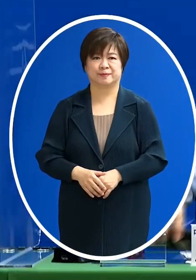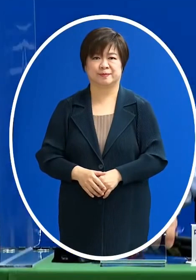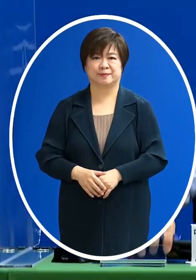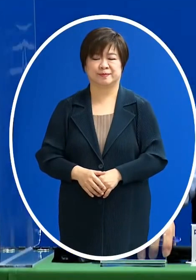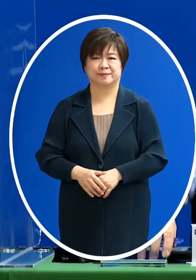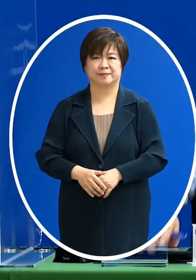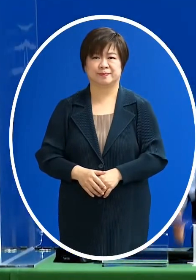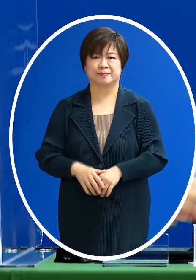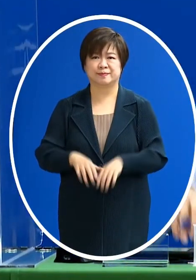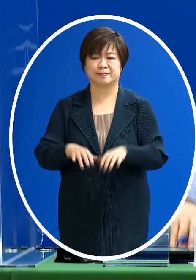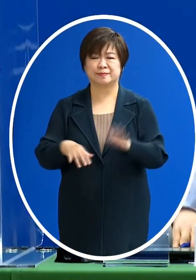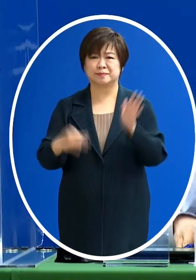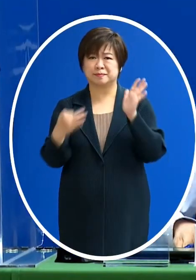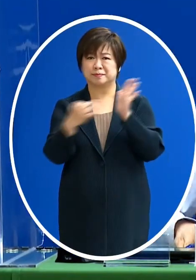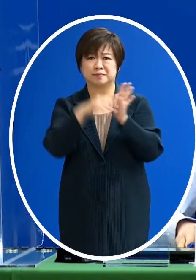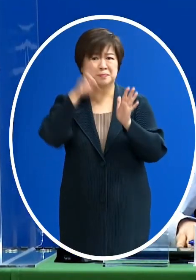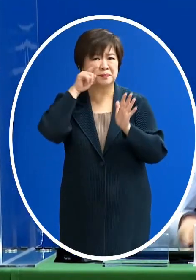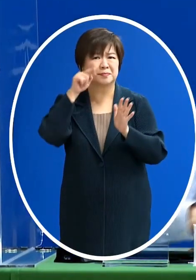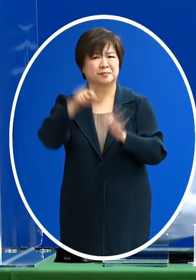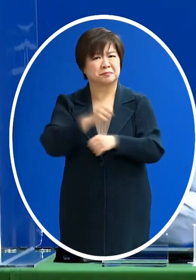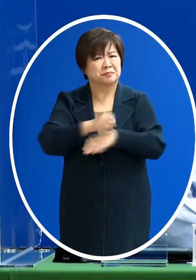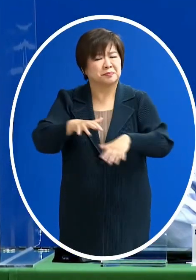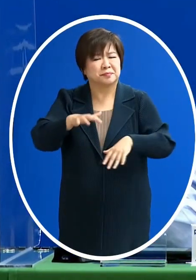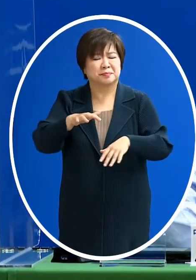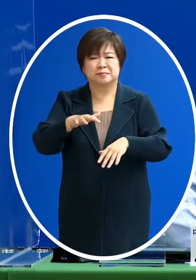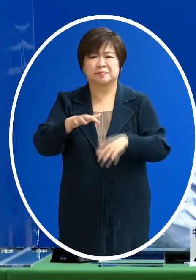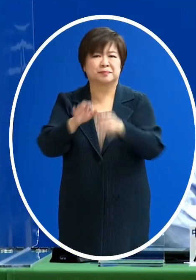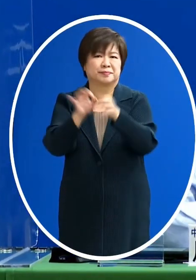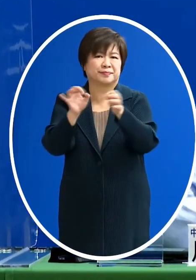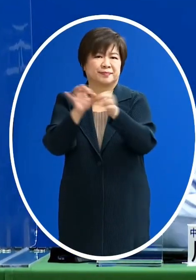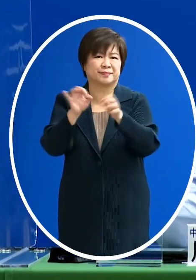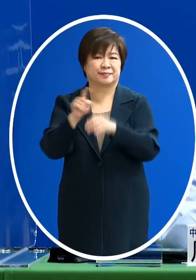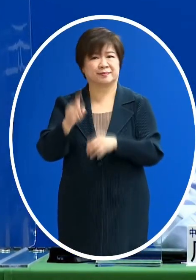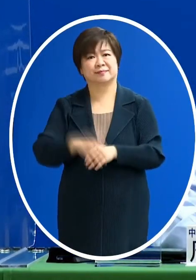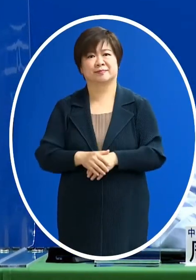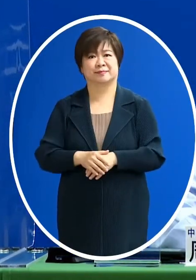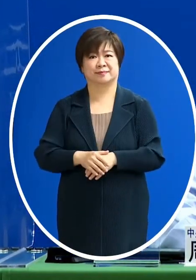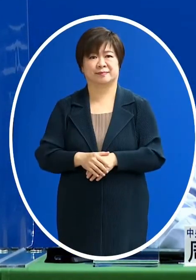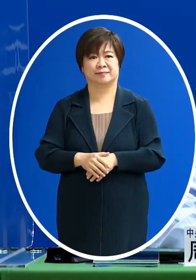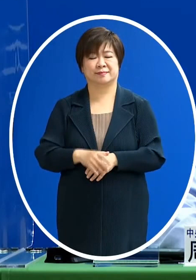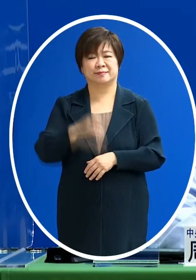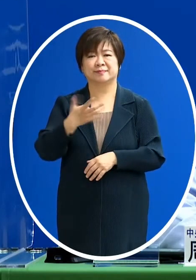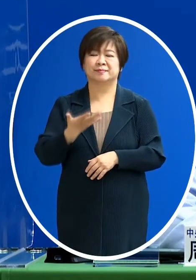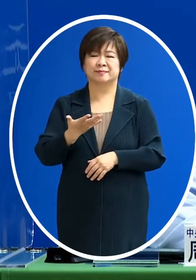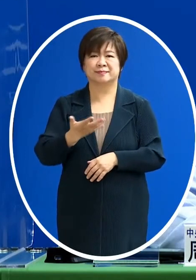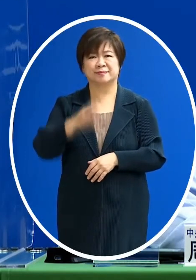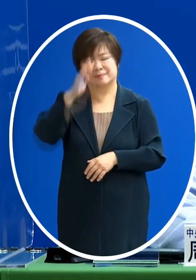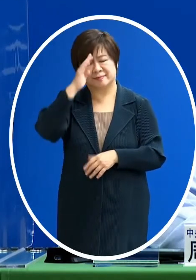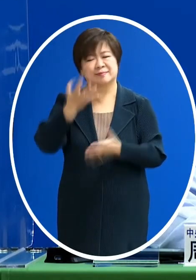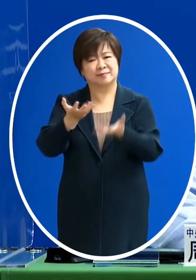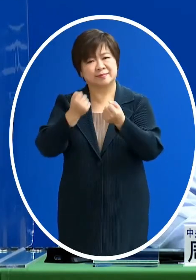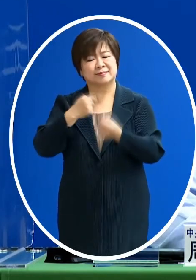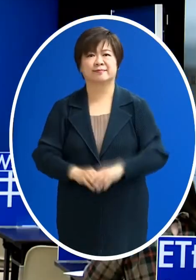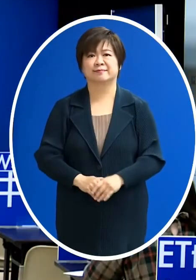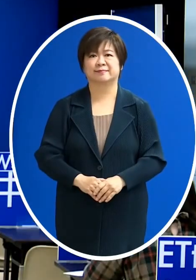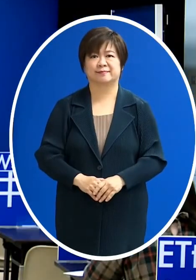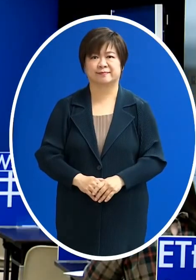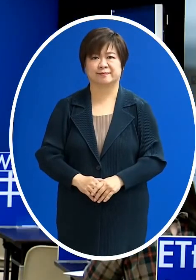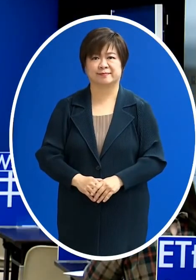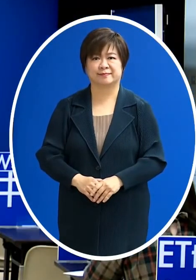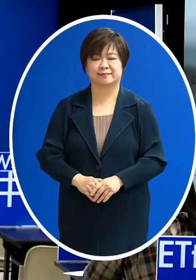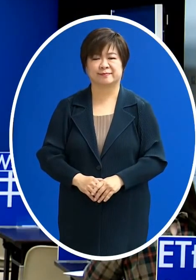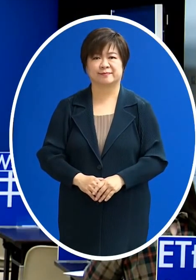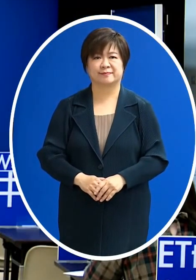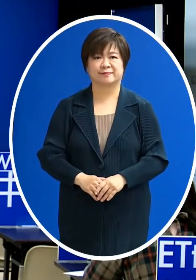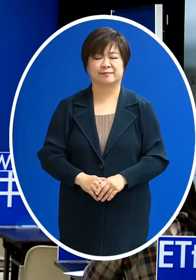打错名字应该是看起来应该是无心之过了，那本人接受其道歉，也祝他早日康复。 好，